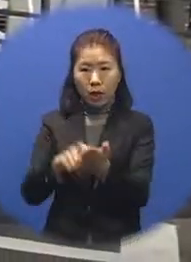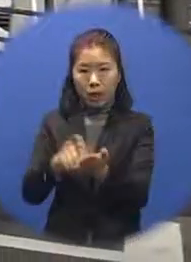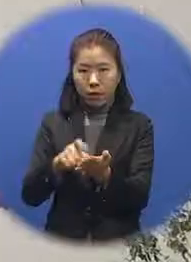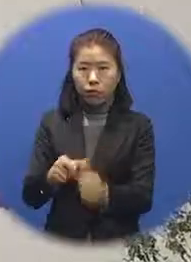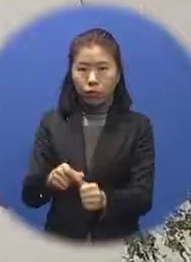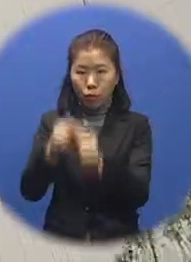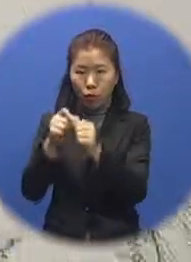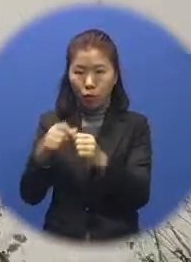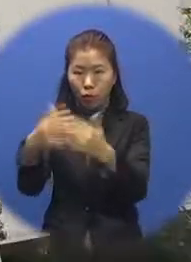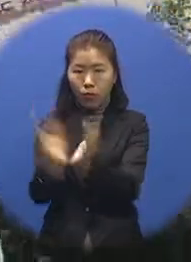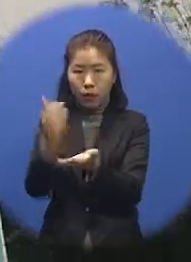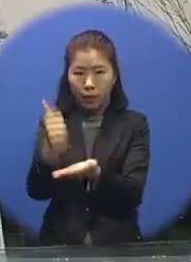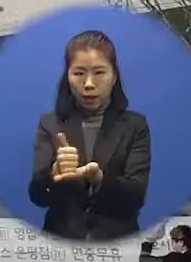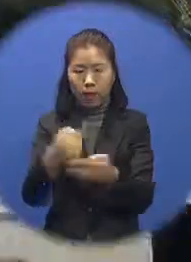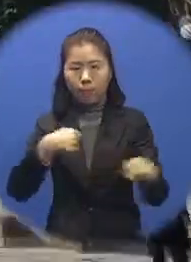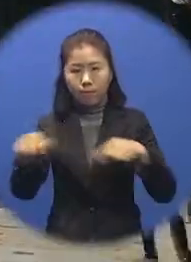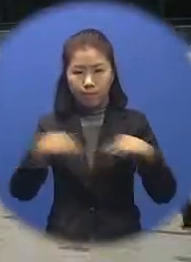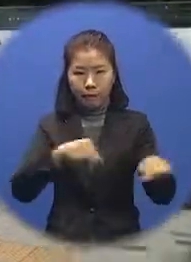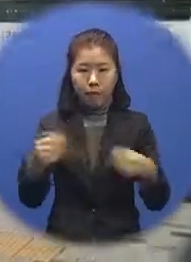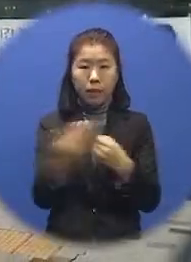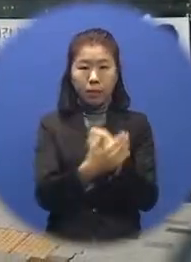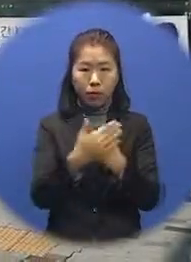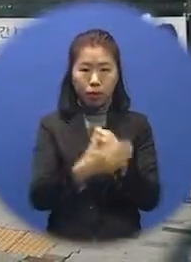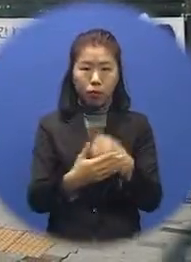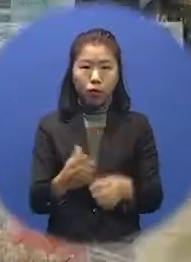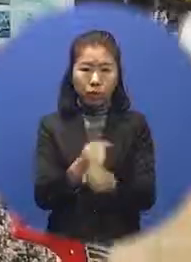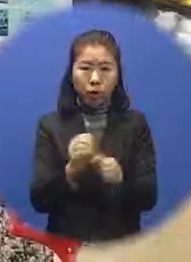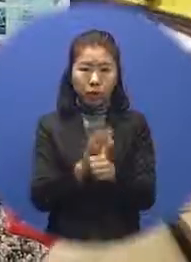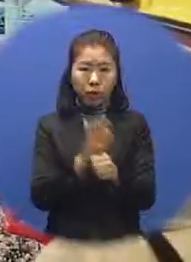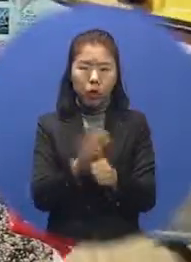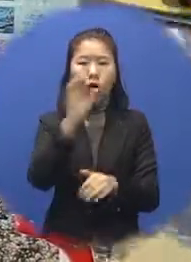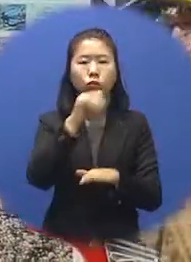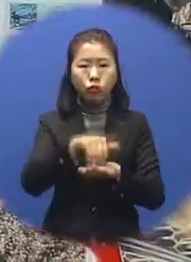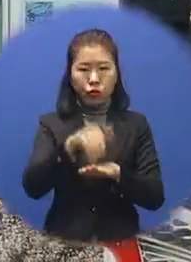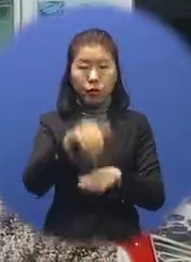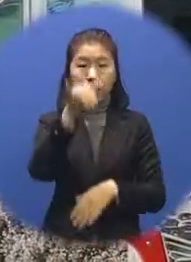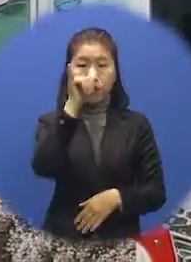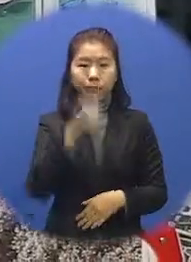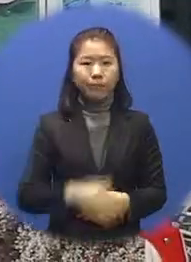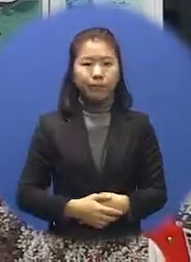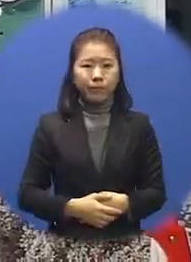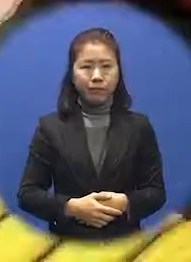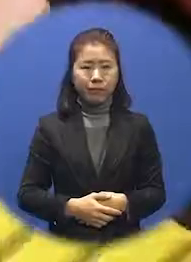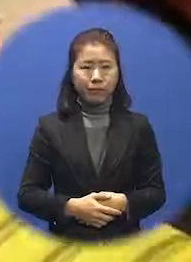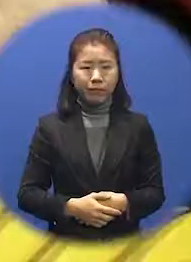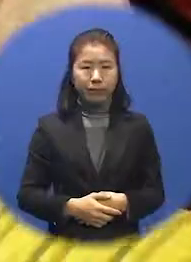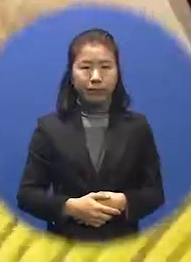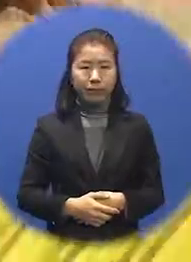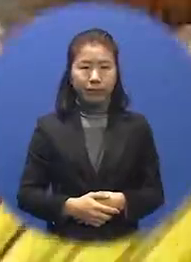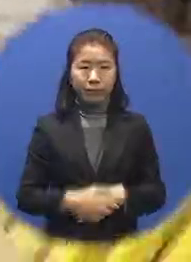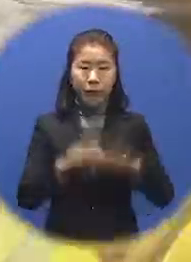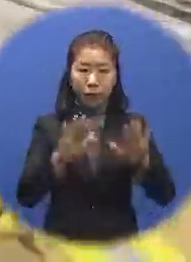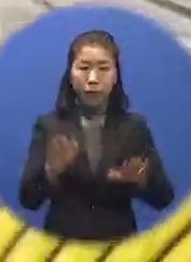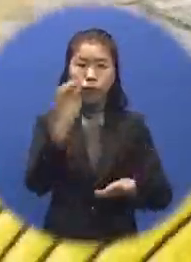긴급구조통제단장의 지휘하에 은평구 통합지원본부 운영 훈련이 실시됐습니다.